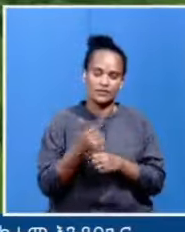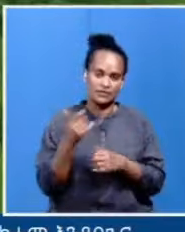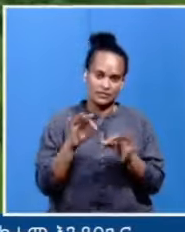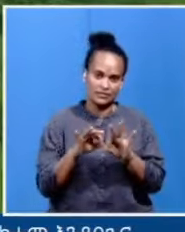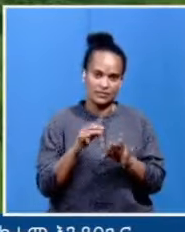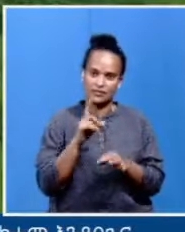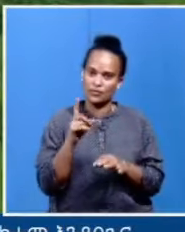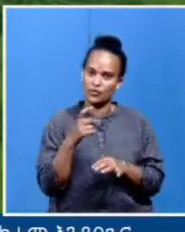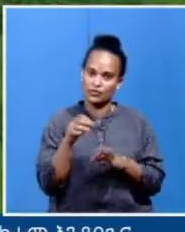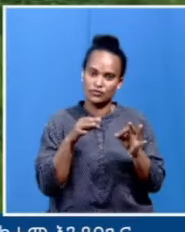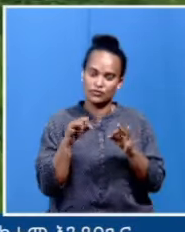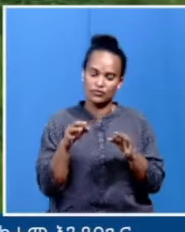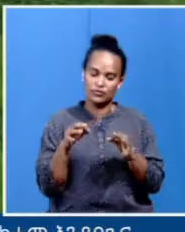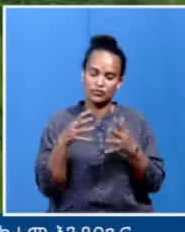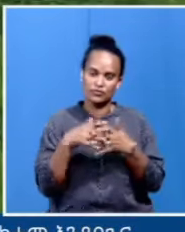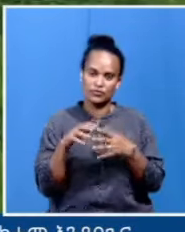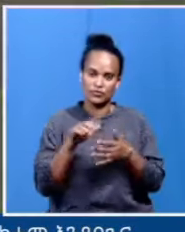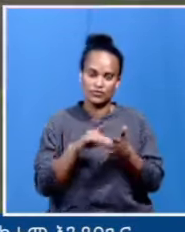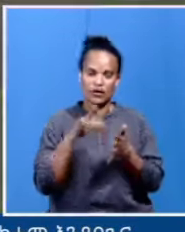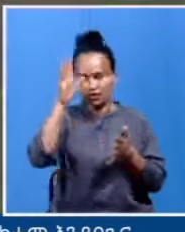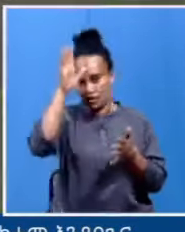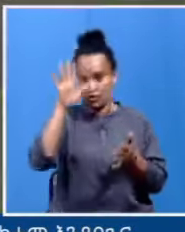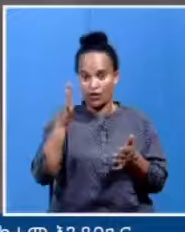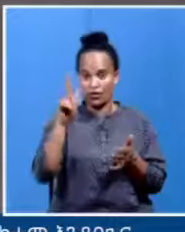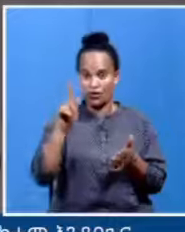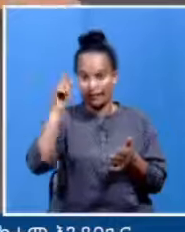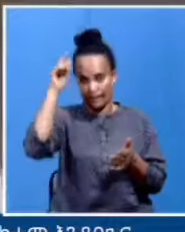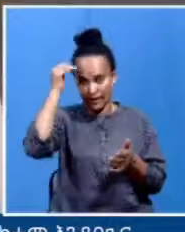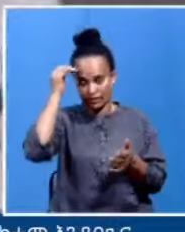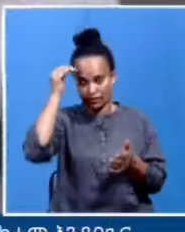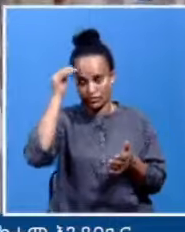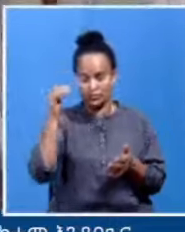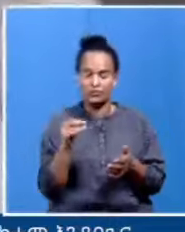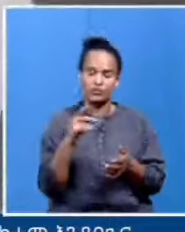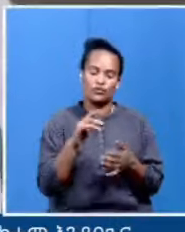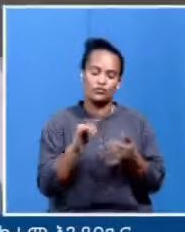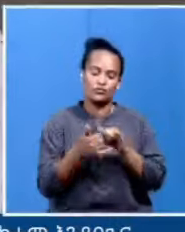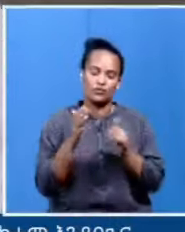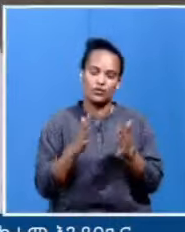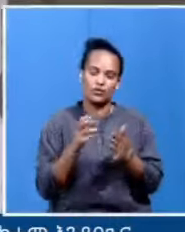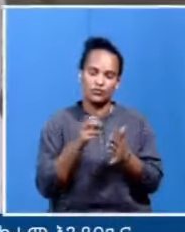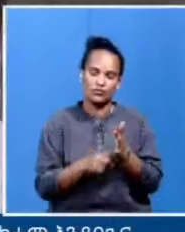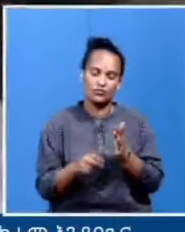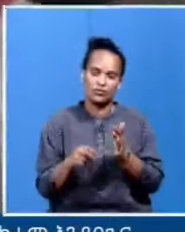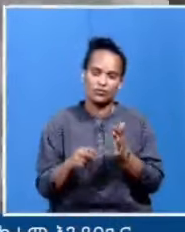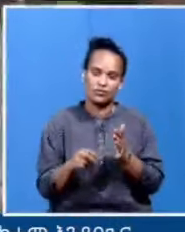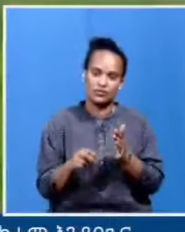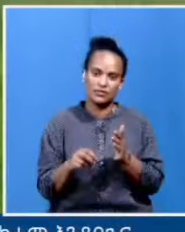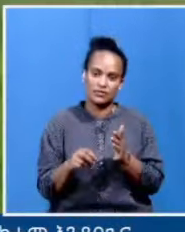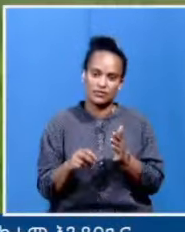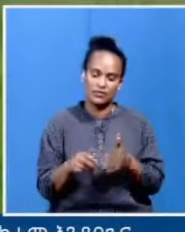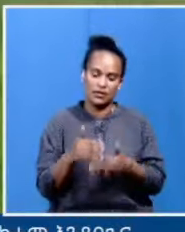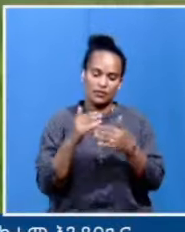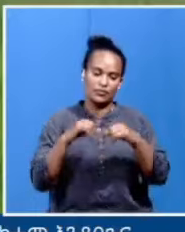ዝድለ ዘይምዃኑ ዝገለፁ ተሓባብር ስፖርት ከተማ ዳባጉና ማቴዎስ ታጀበ ብግድኦም ነቶም ስፖርተኛታት ውፅኢታዊነቶም